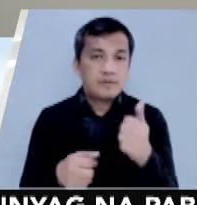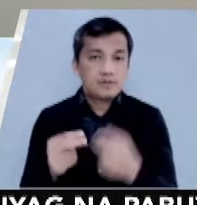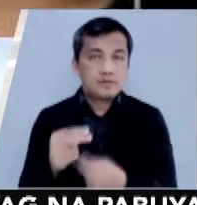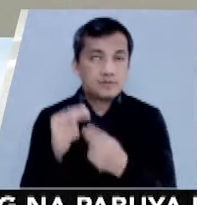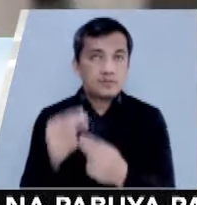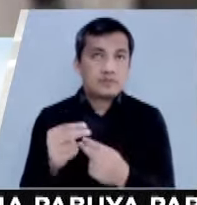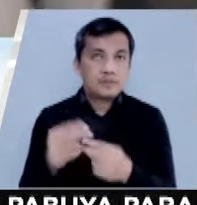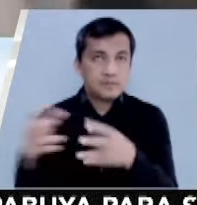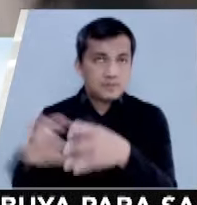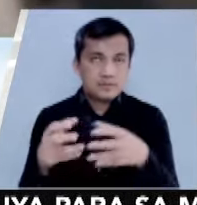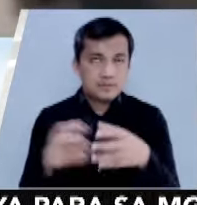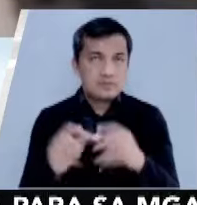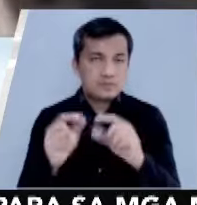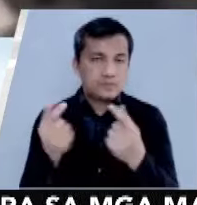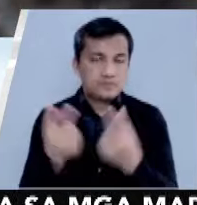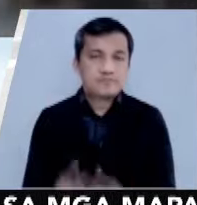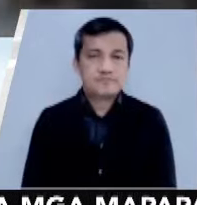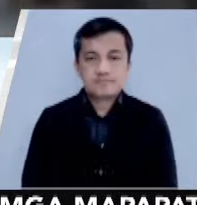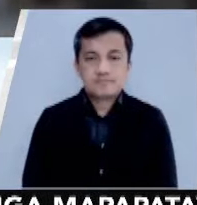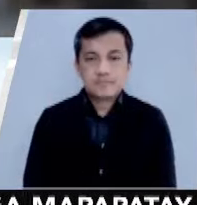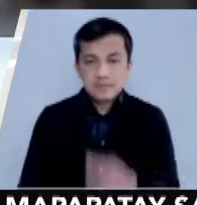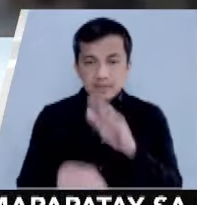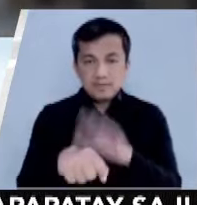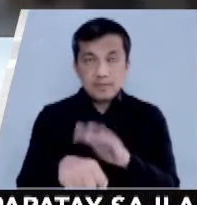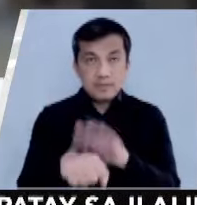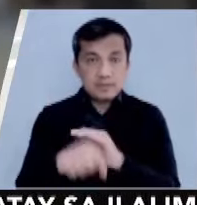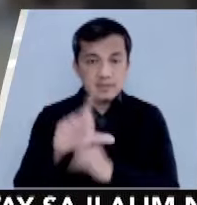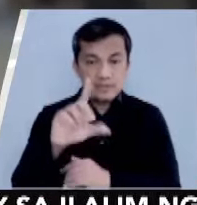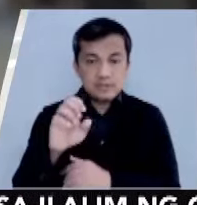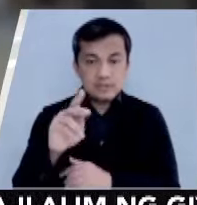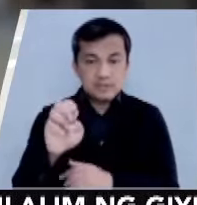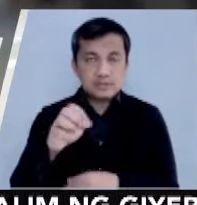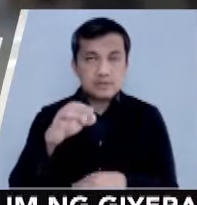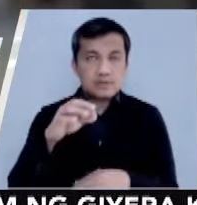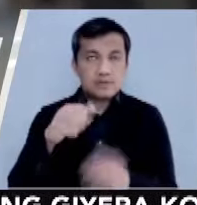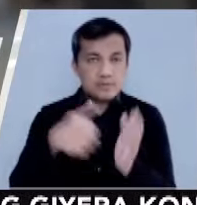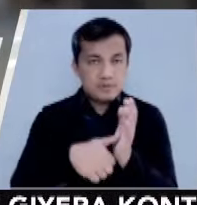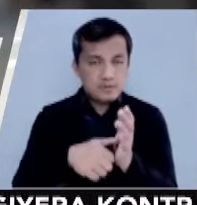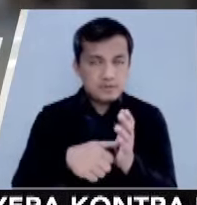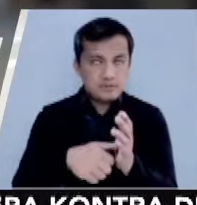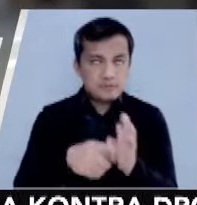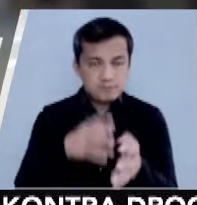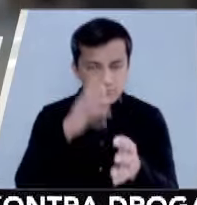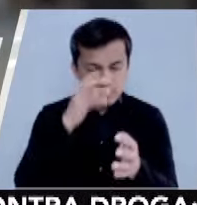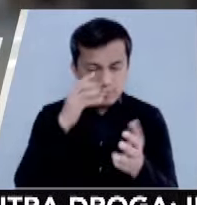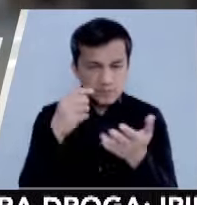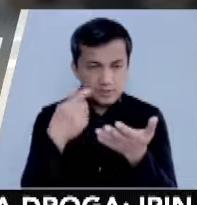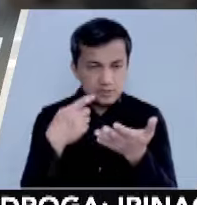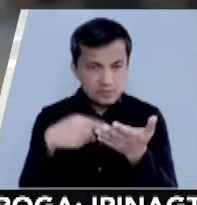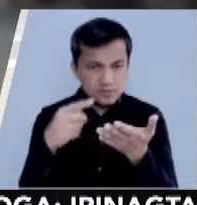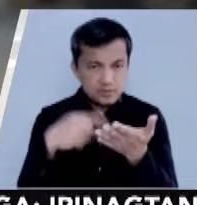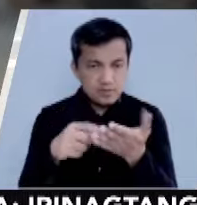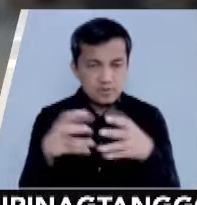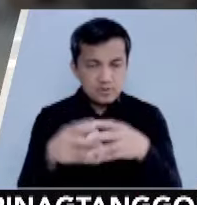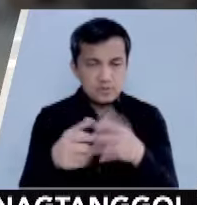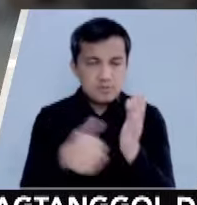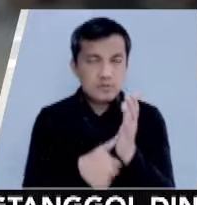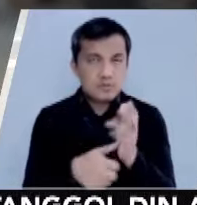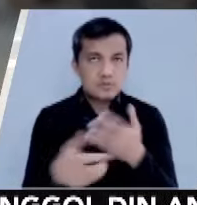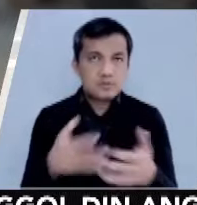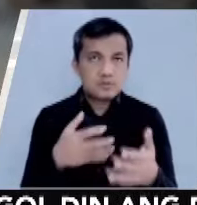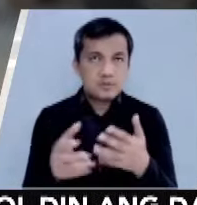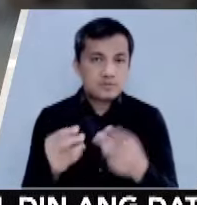groups natin. Paalala ng LENTE sa mga botante, kilatisin mabuti ang partyless group na iboboto maging ang nominee na